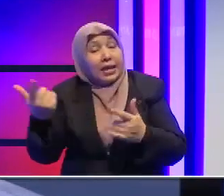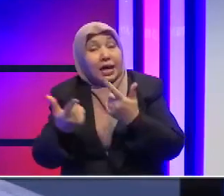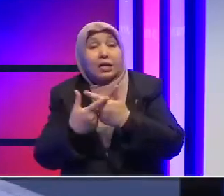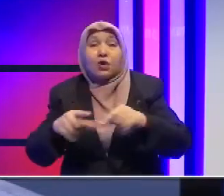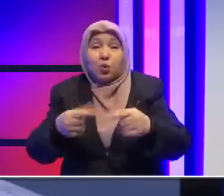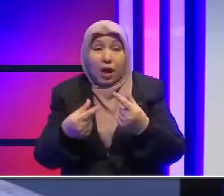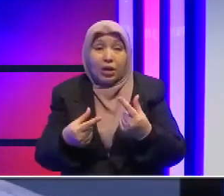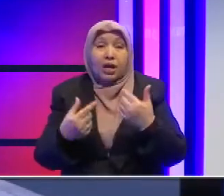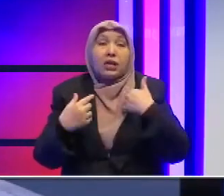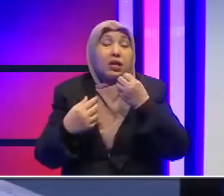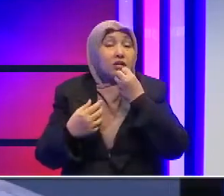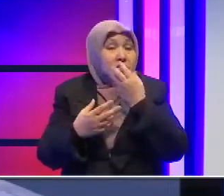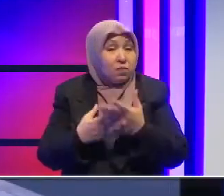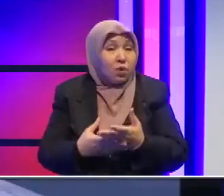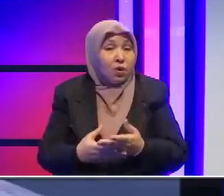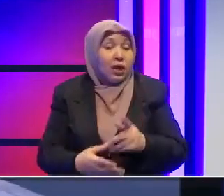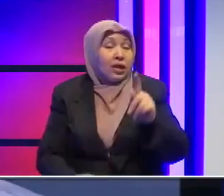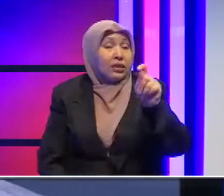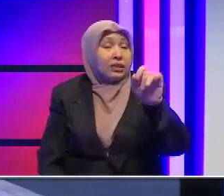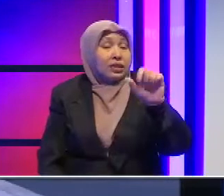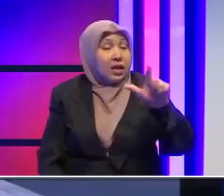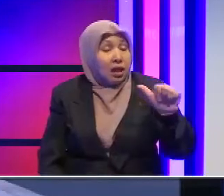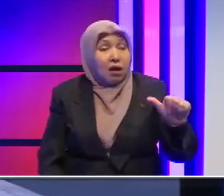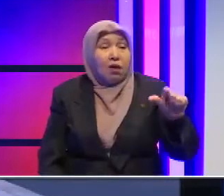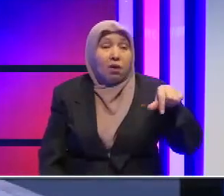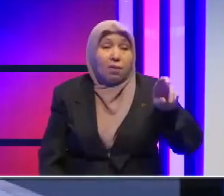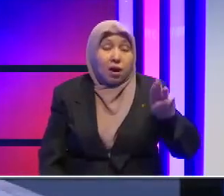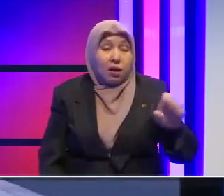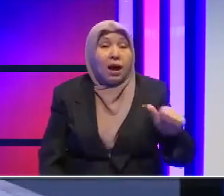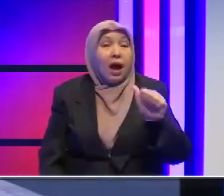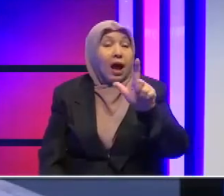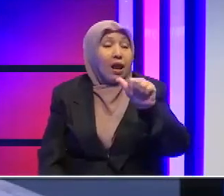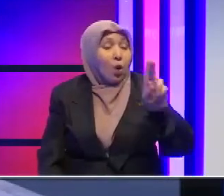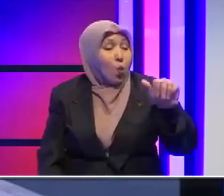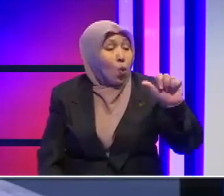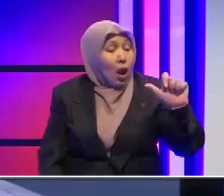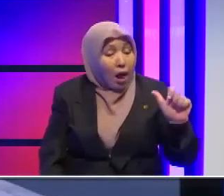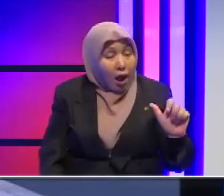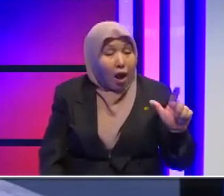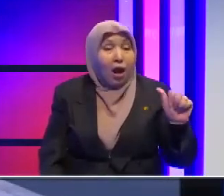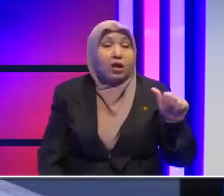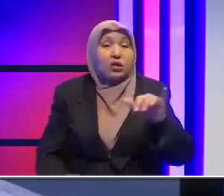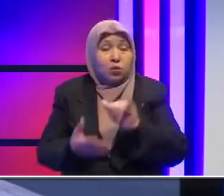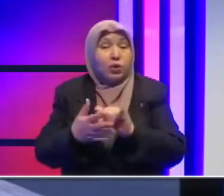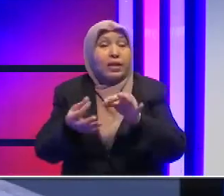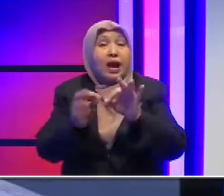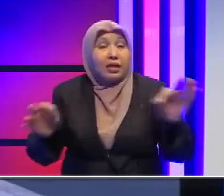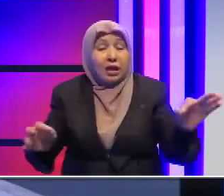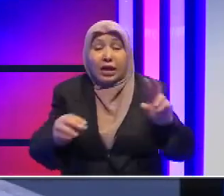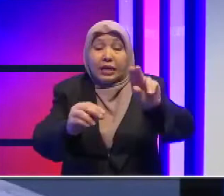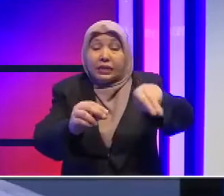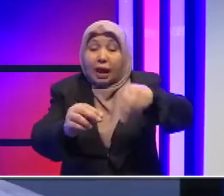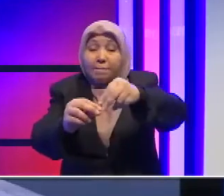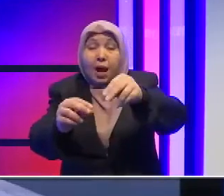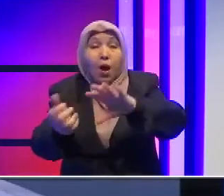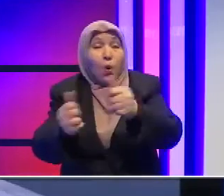Antaranya disebutkan tilkal gharaniq ats-tsalas al-ula minha asy-syafa'atu turtaja. Ini ayat yang ditambah oleh